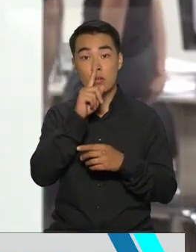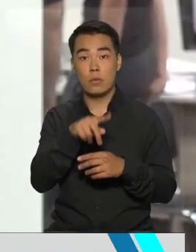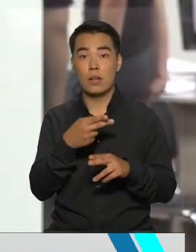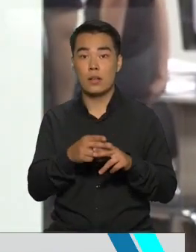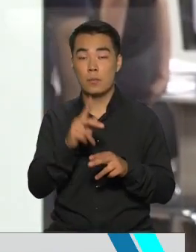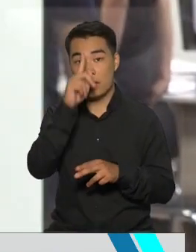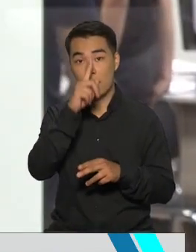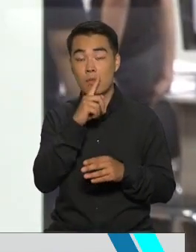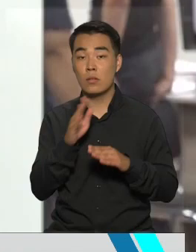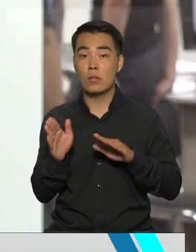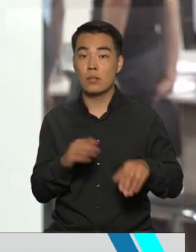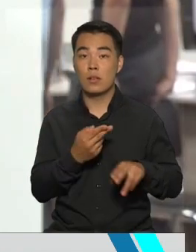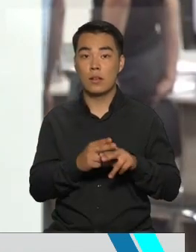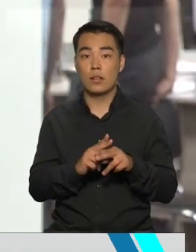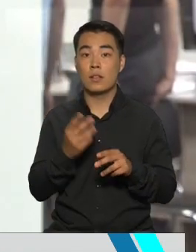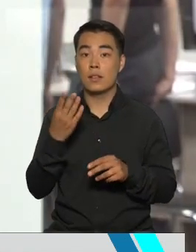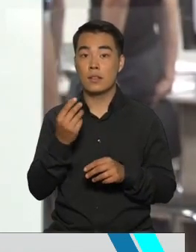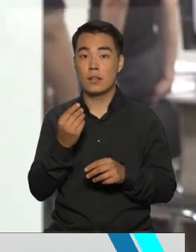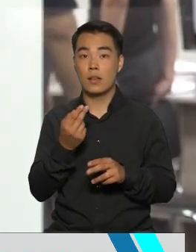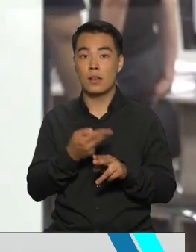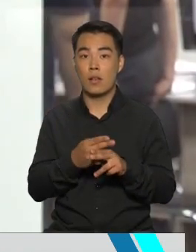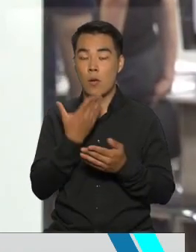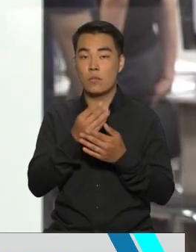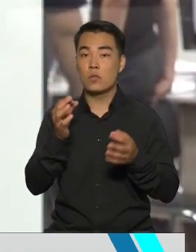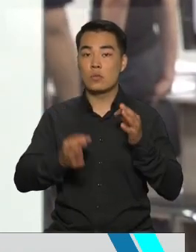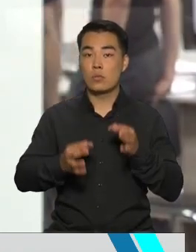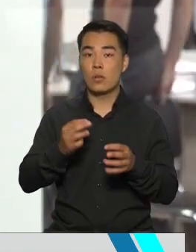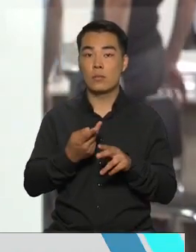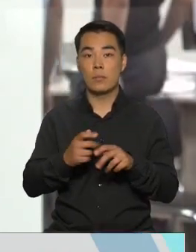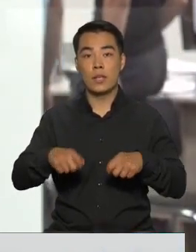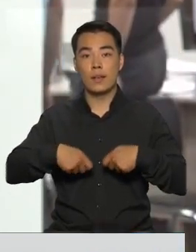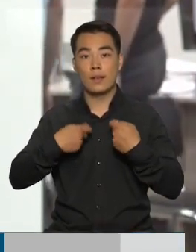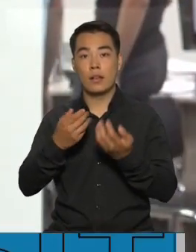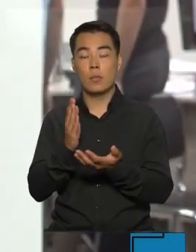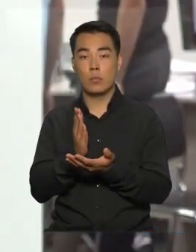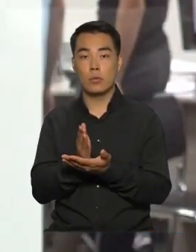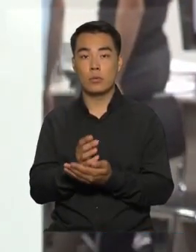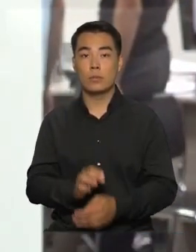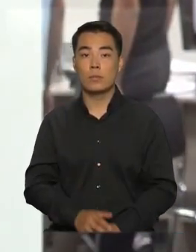бір айдан кейін аталған нұсқама жеке сот орындаушылардың өндірісіне түседі.